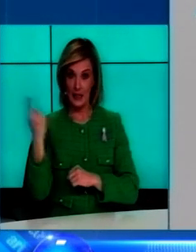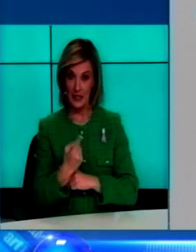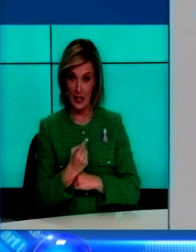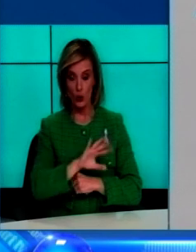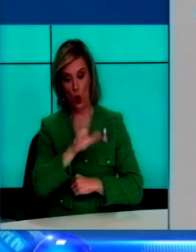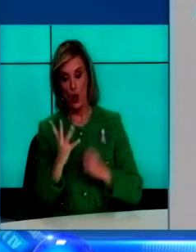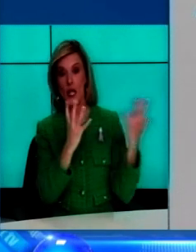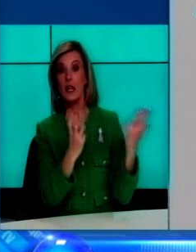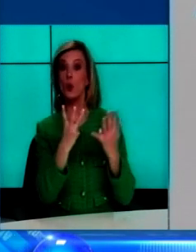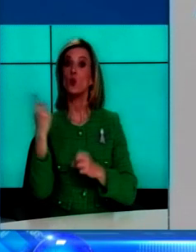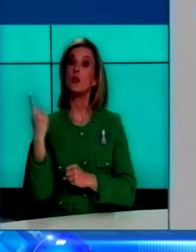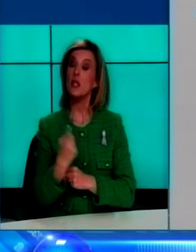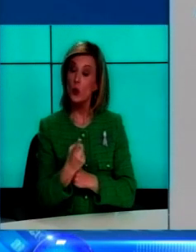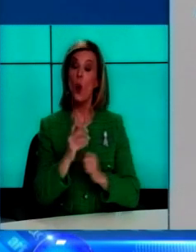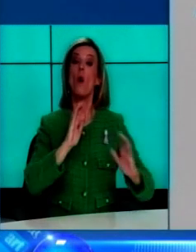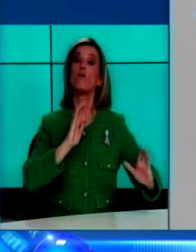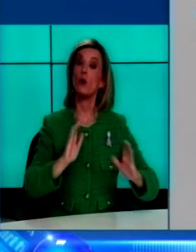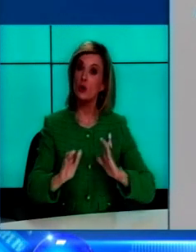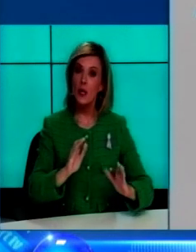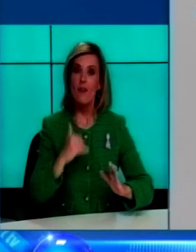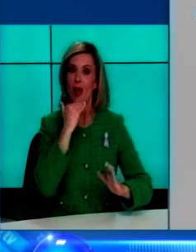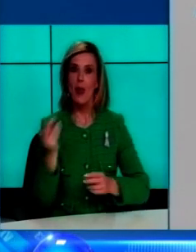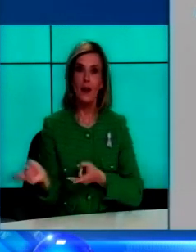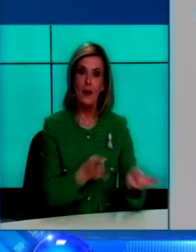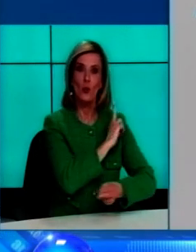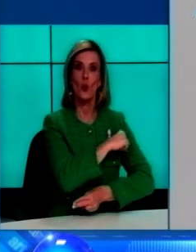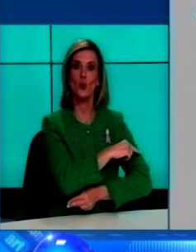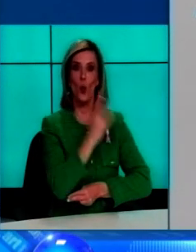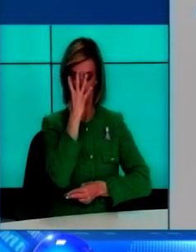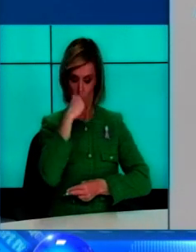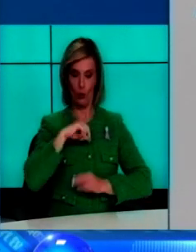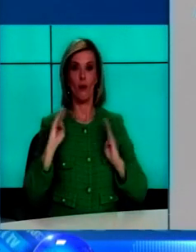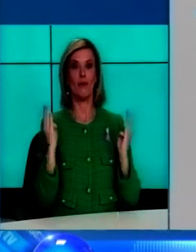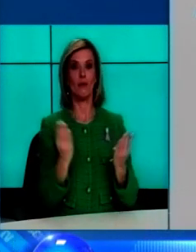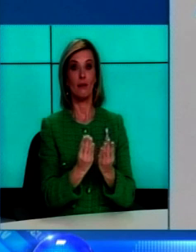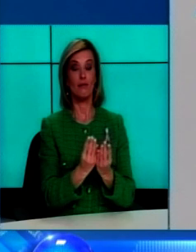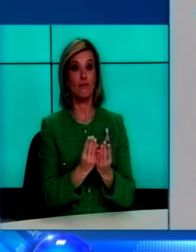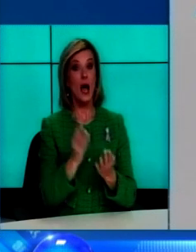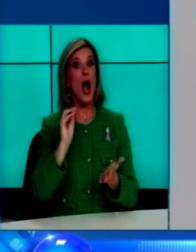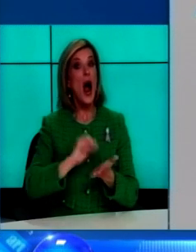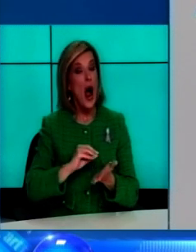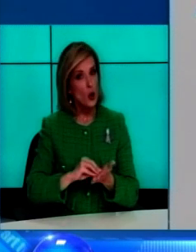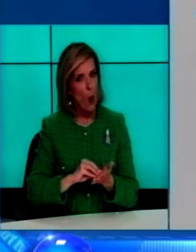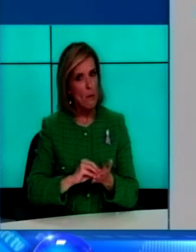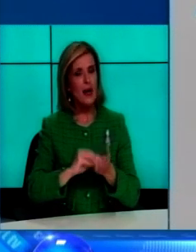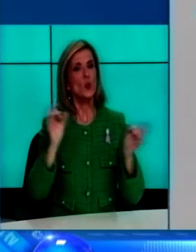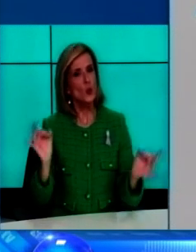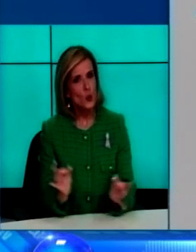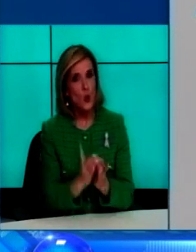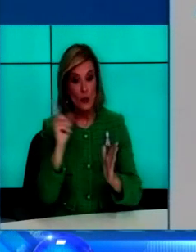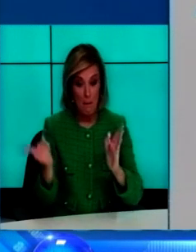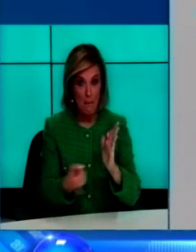και 98%, και φαίνεται ιδιαίτερα εδώ στη διαφάνεια ότι ακόμα και ατελώς εμβολιασμένοι με μία